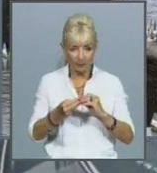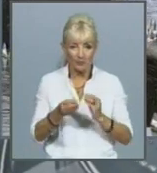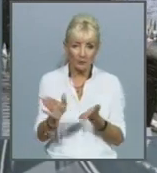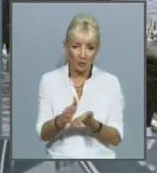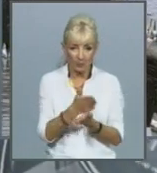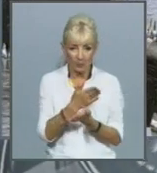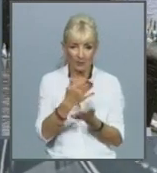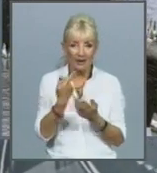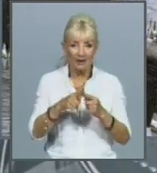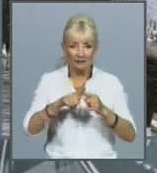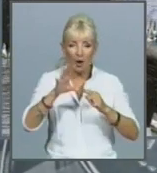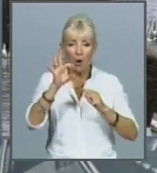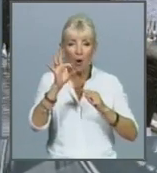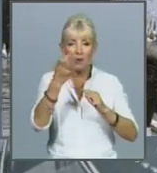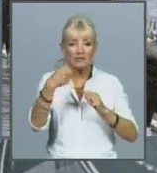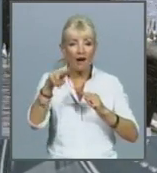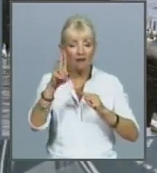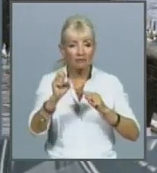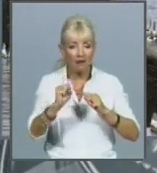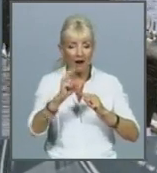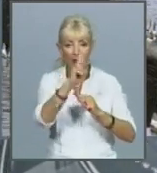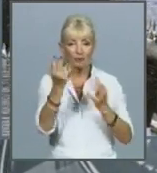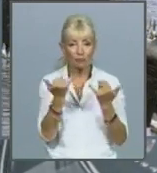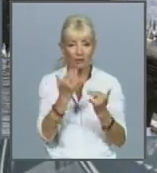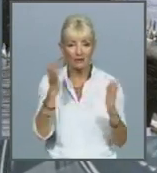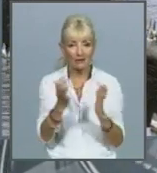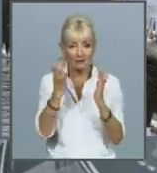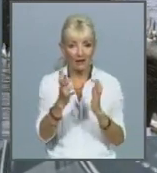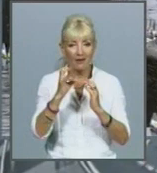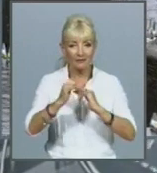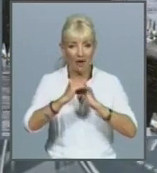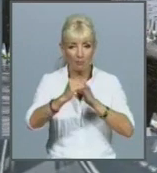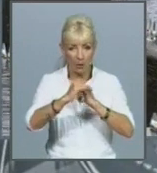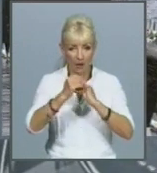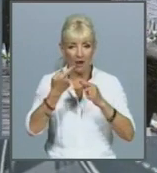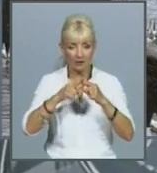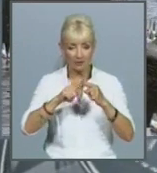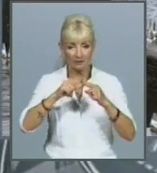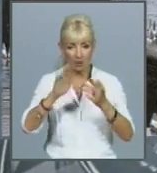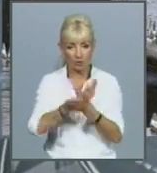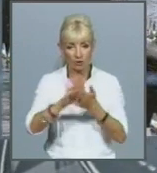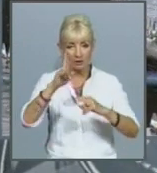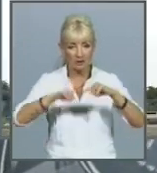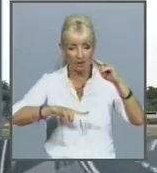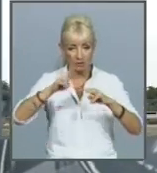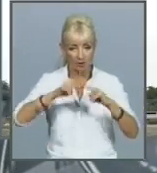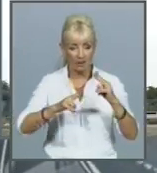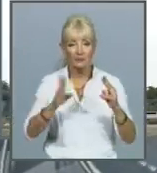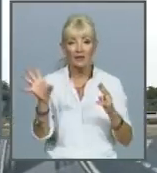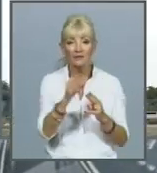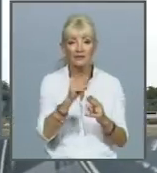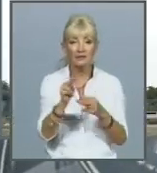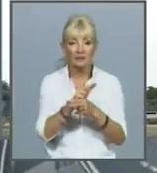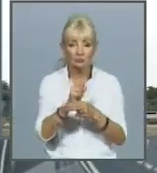утилізації милового осаду, який наразі зберігається на полях очисних споруд. Вся реконструкція разбита на 4